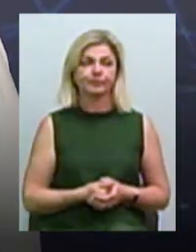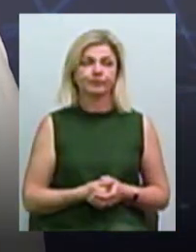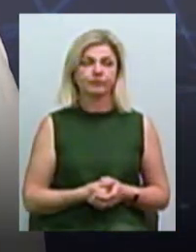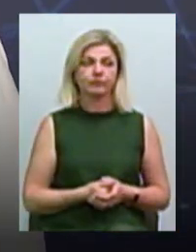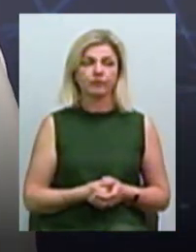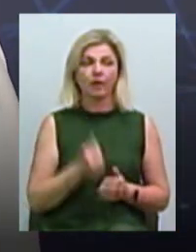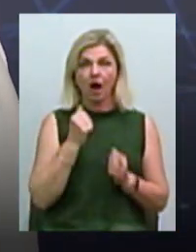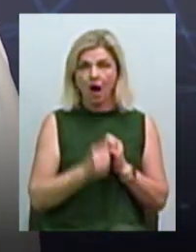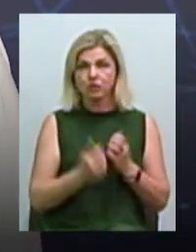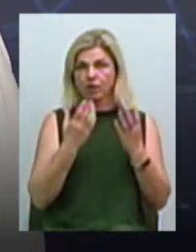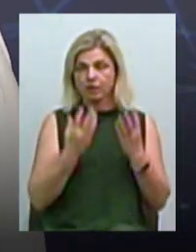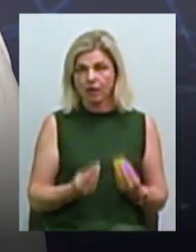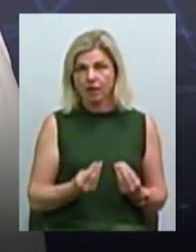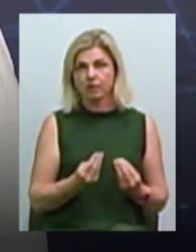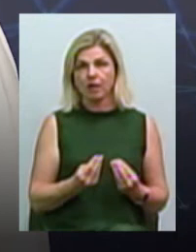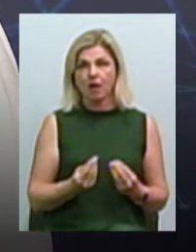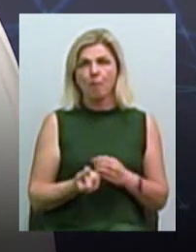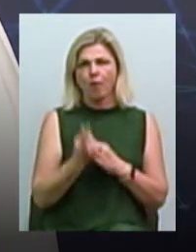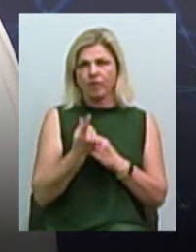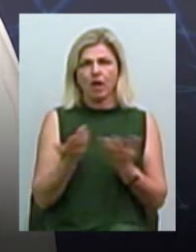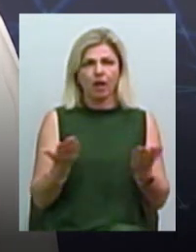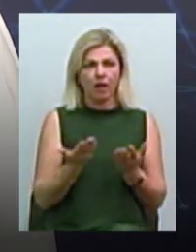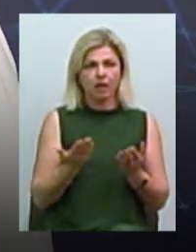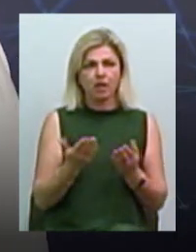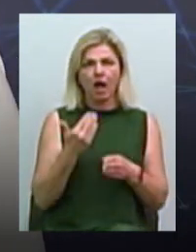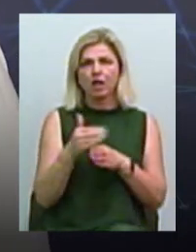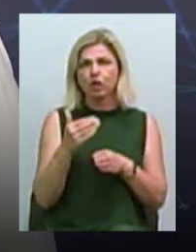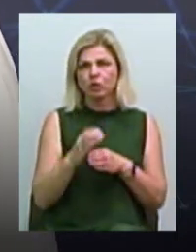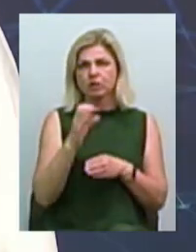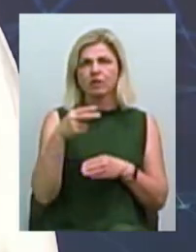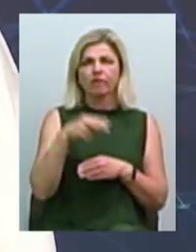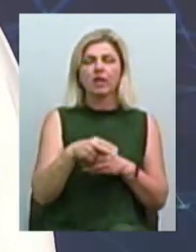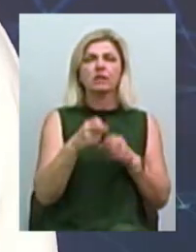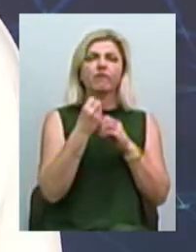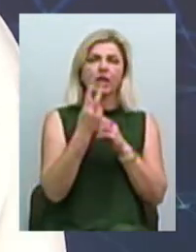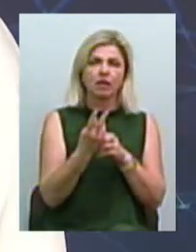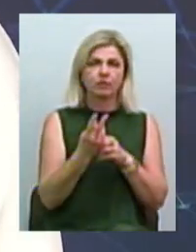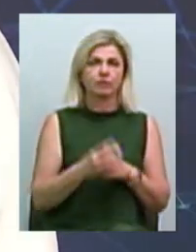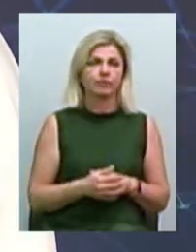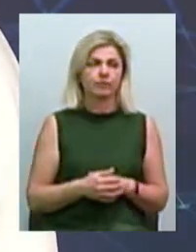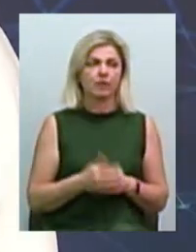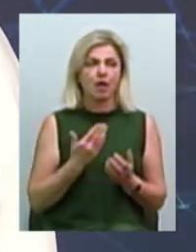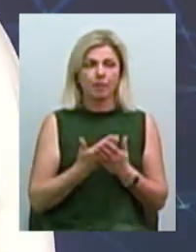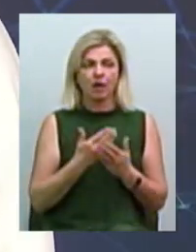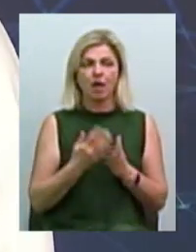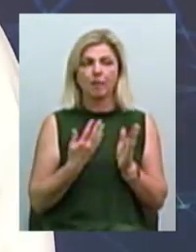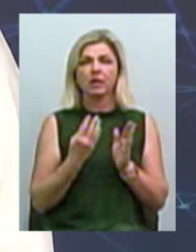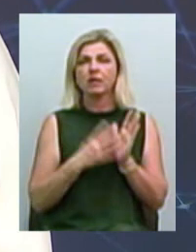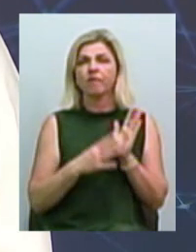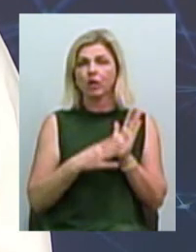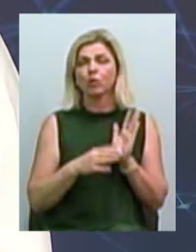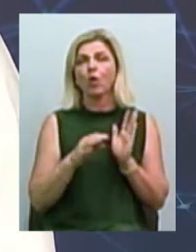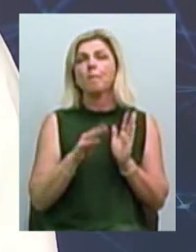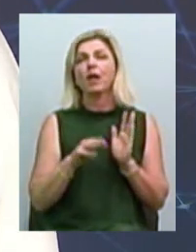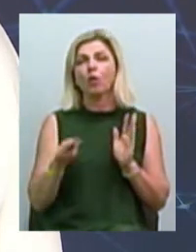Але з кожним днем з'являються якісь кредитори з 2013 року. Ви спрямували близько 90 мільйонів за роботи. На